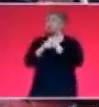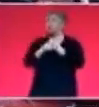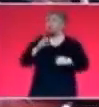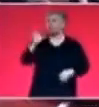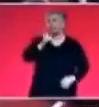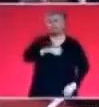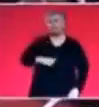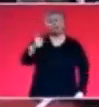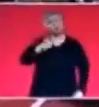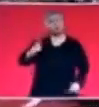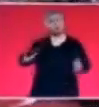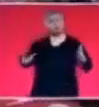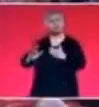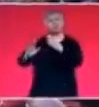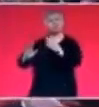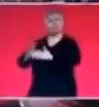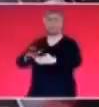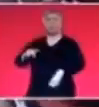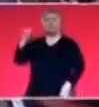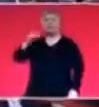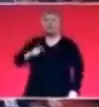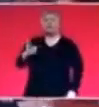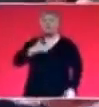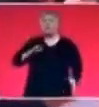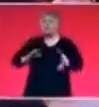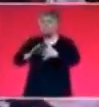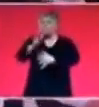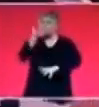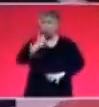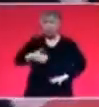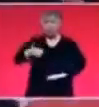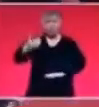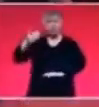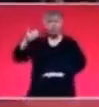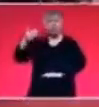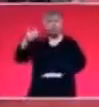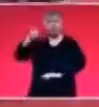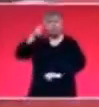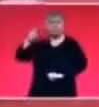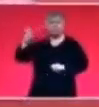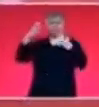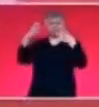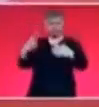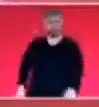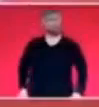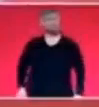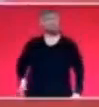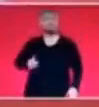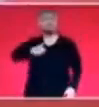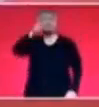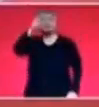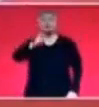είναι που μας πηγαίνει πολύ πίσω. Φίλες και φίλοι, έχω την τιμή να ηγούμε